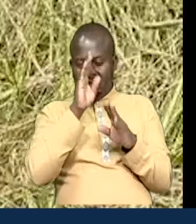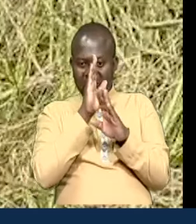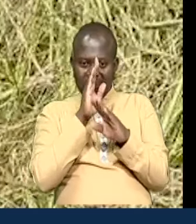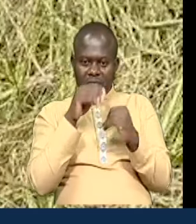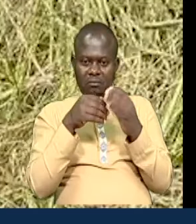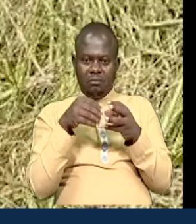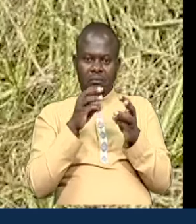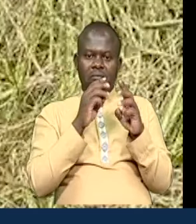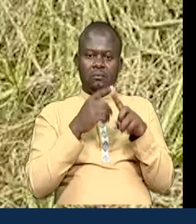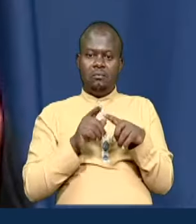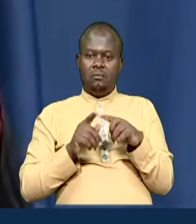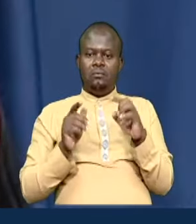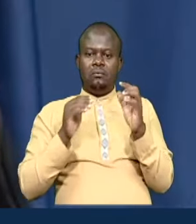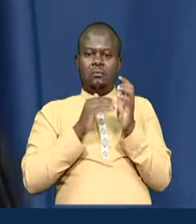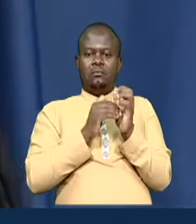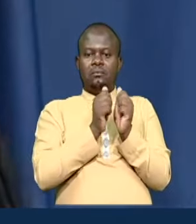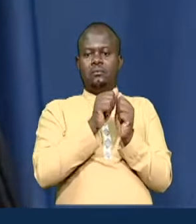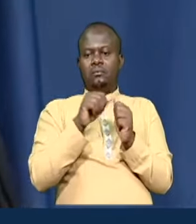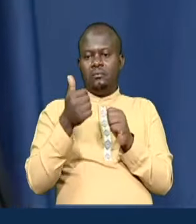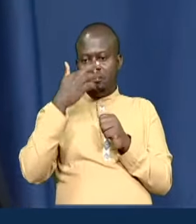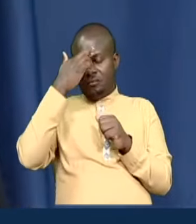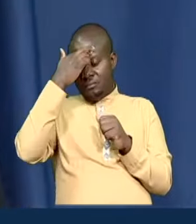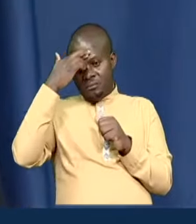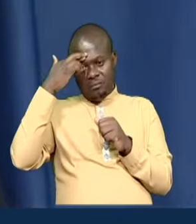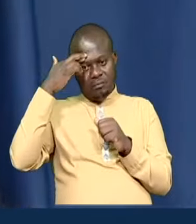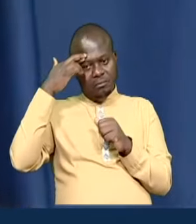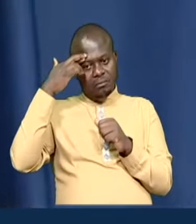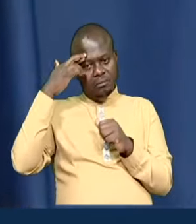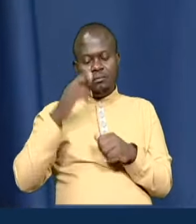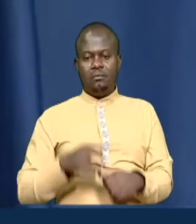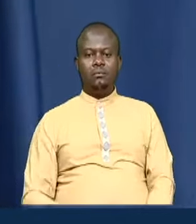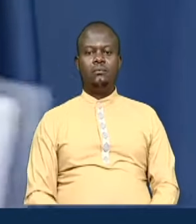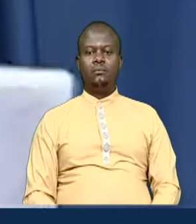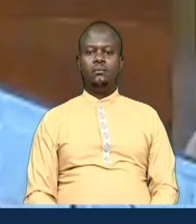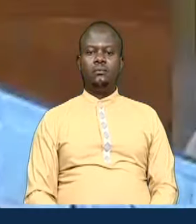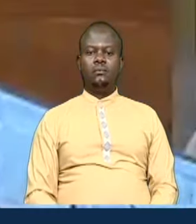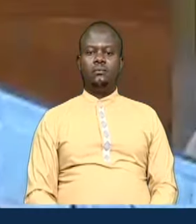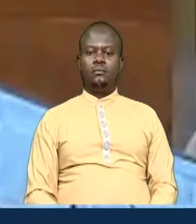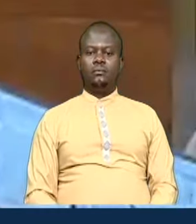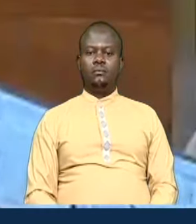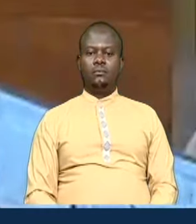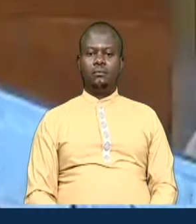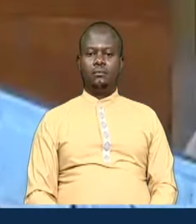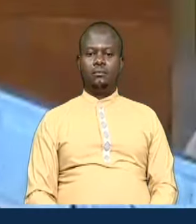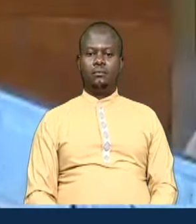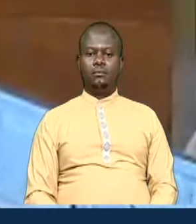buryo butandukanye n'izindi mpamvu. Pasco Buhura, Televiziyo Rwanda.